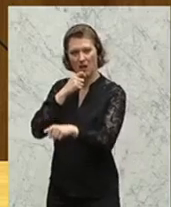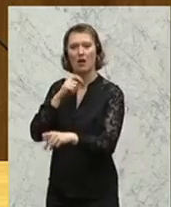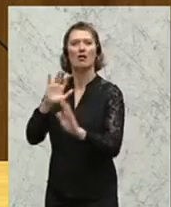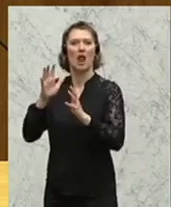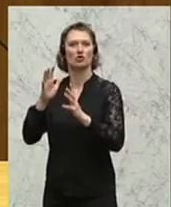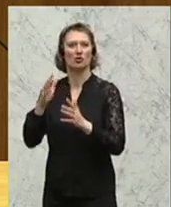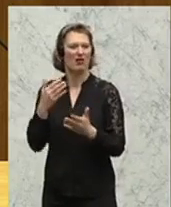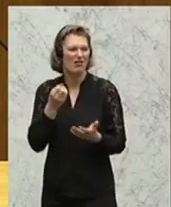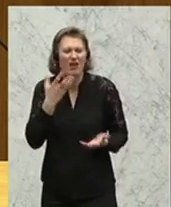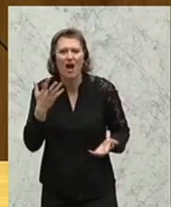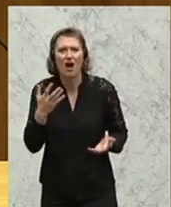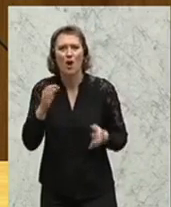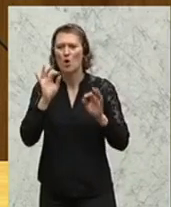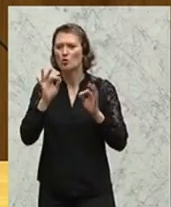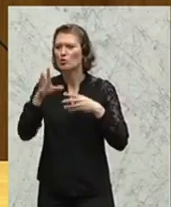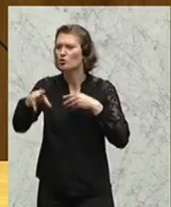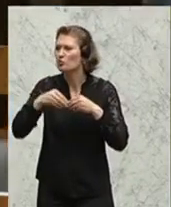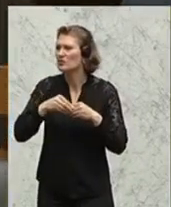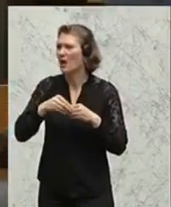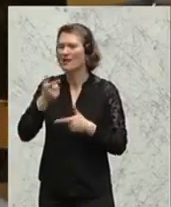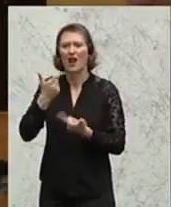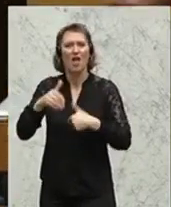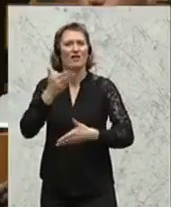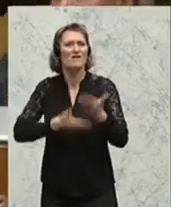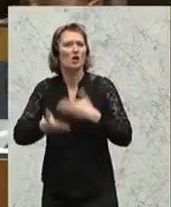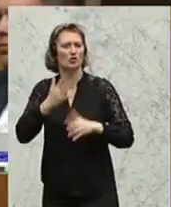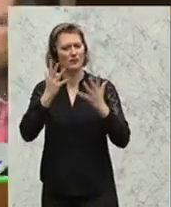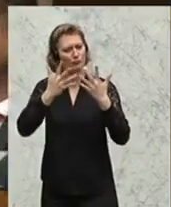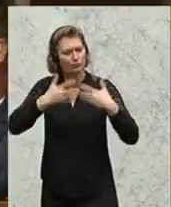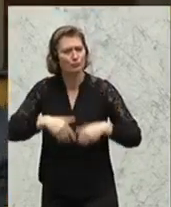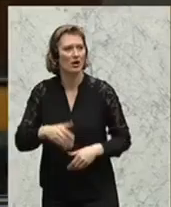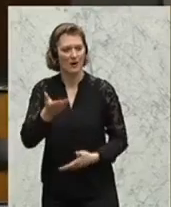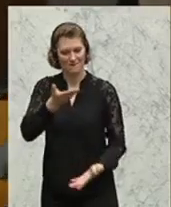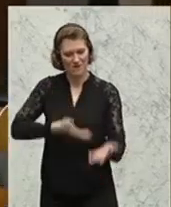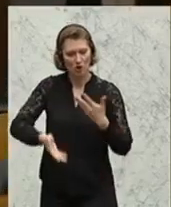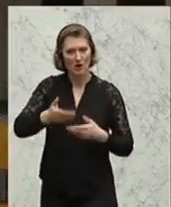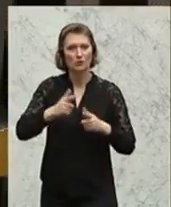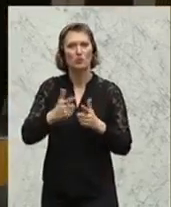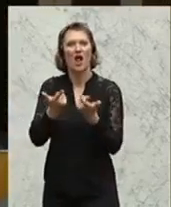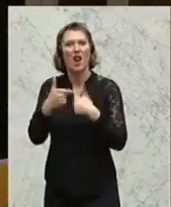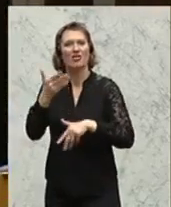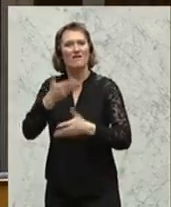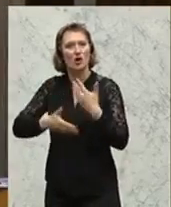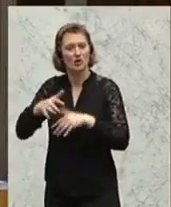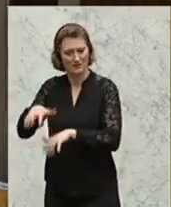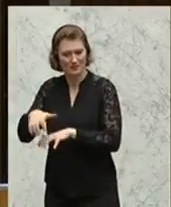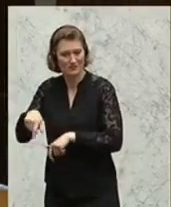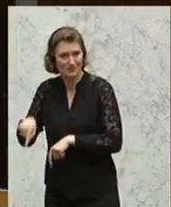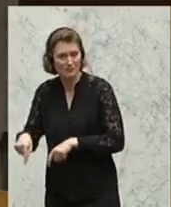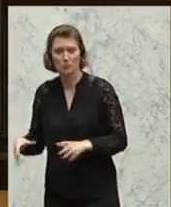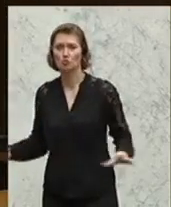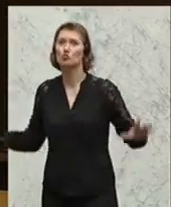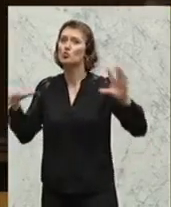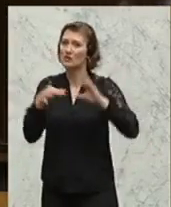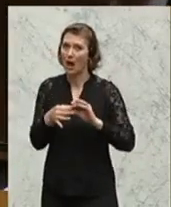guten Miteinander mit der Landwirtschaft. Das möchte ich da auch betonen, weil das ist also Wirtschaft und Landwirtschaft gehören in diesem Bereich zusammen und das